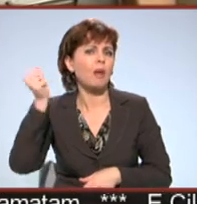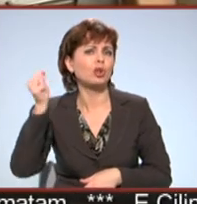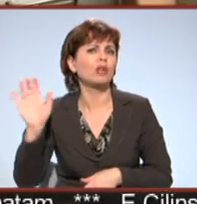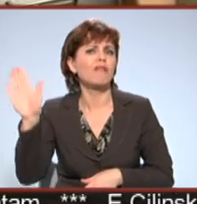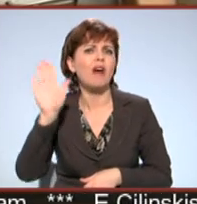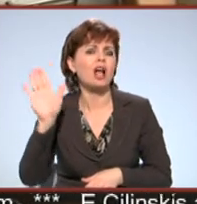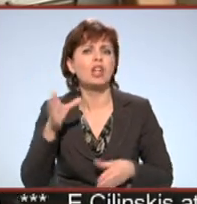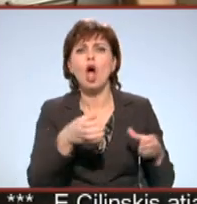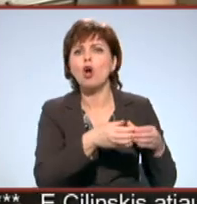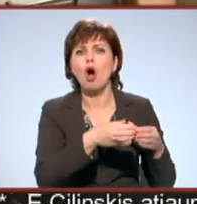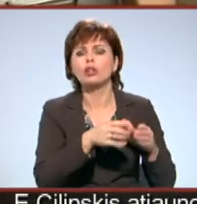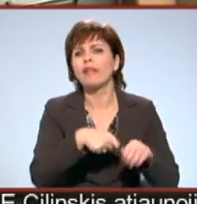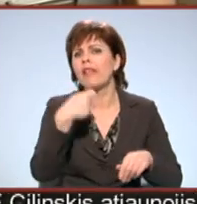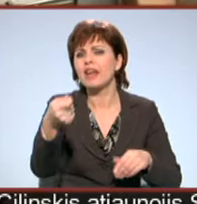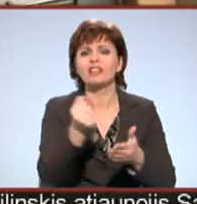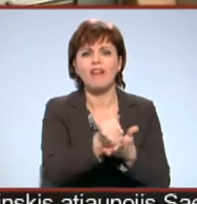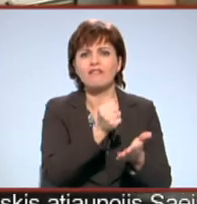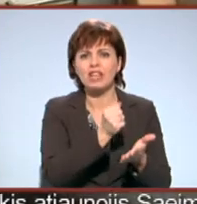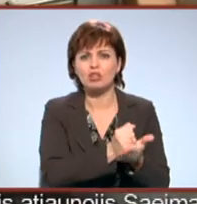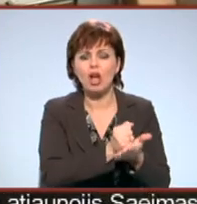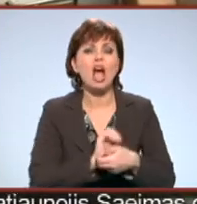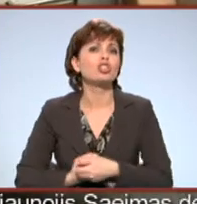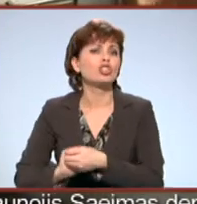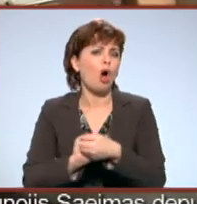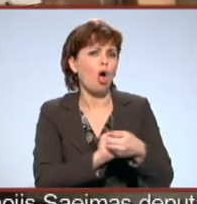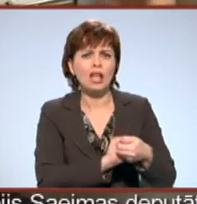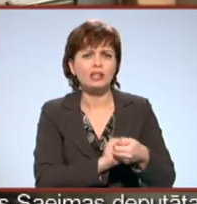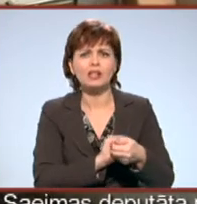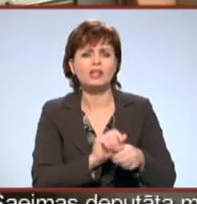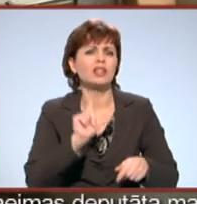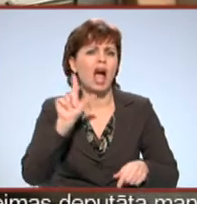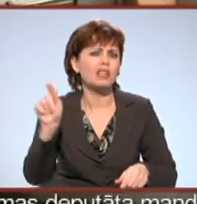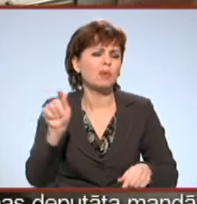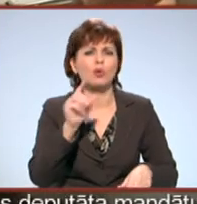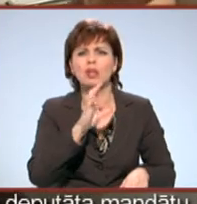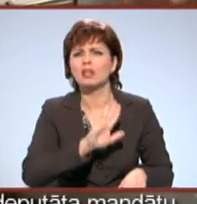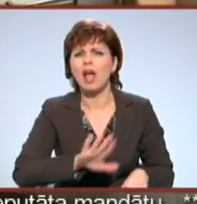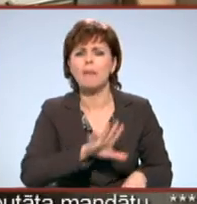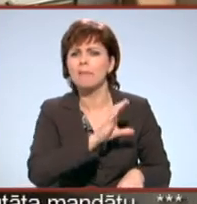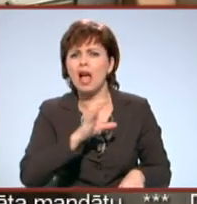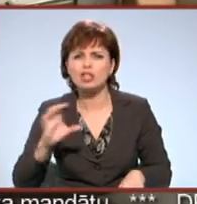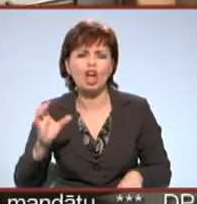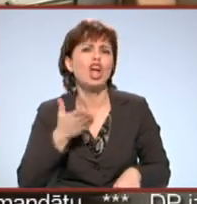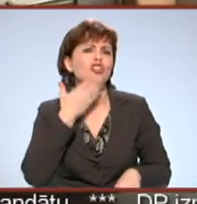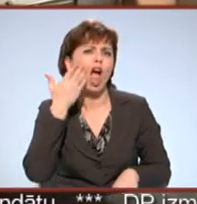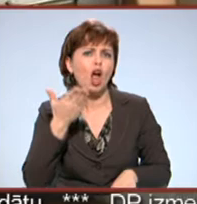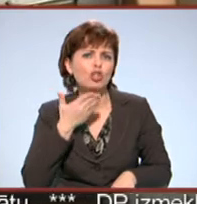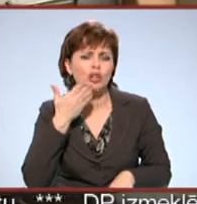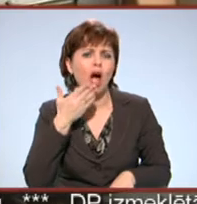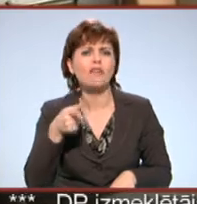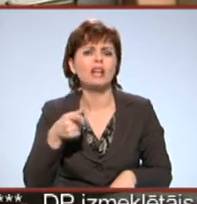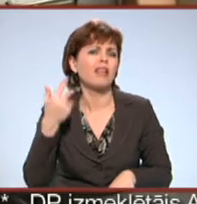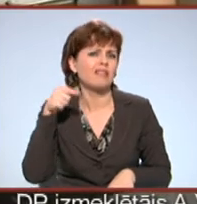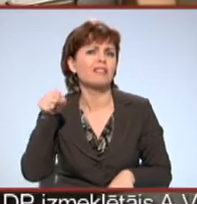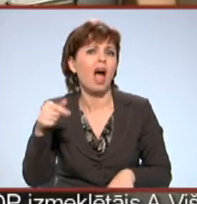Vācijas komandai laikam neiedeva vīzas un solidarizējoties tur neaizbrauca ne PSRS, ne Čehoslovākija, manuprāt, tajā